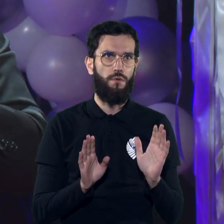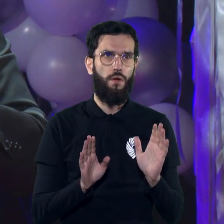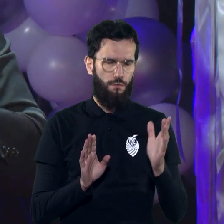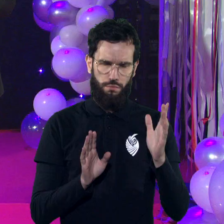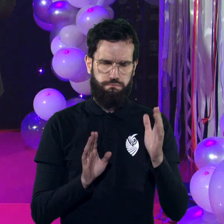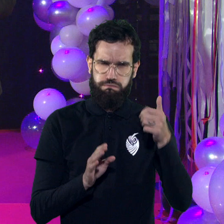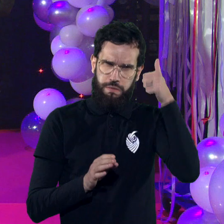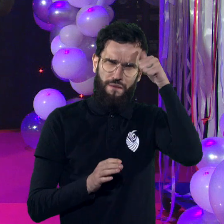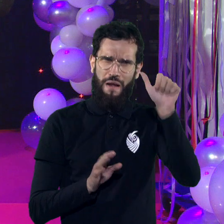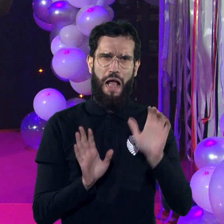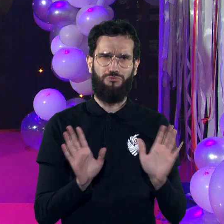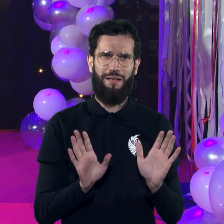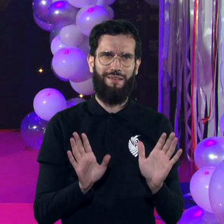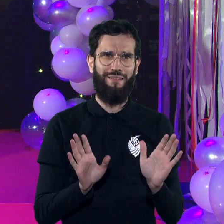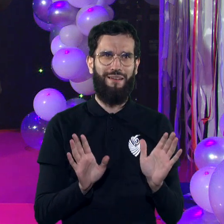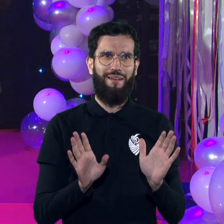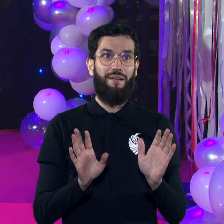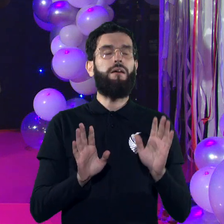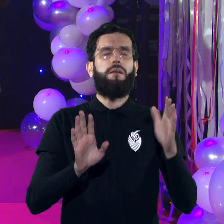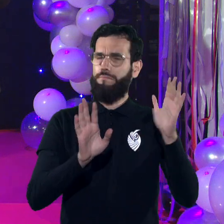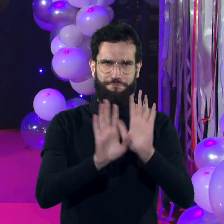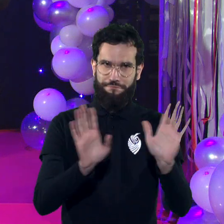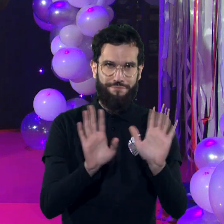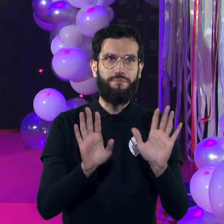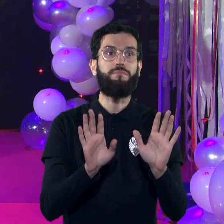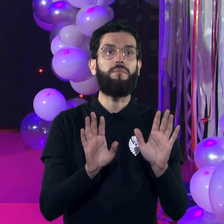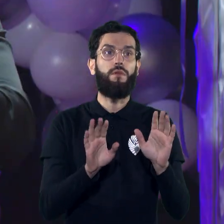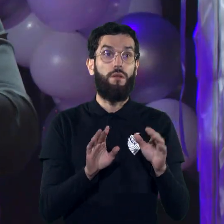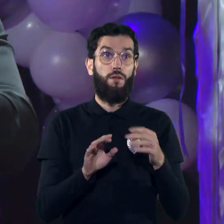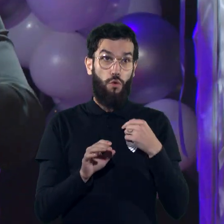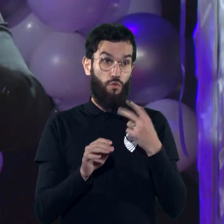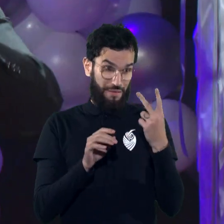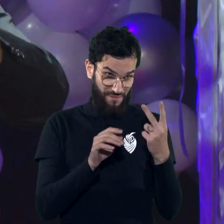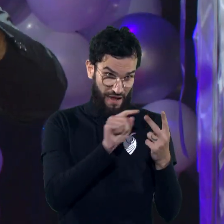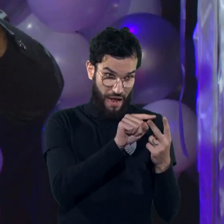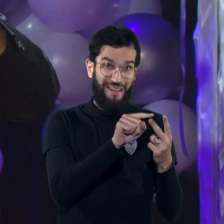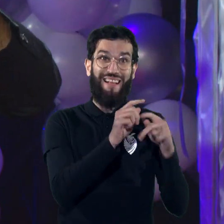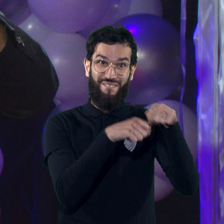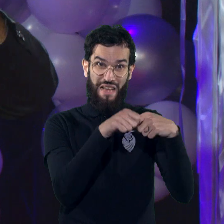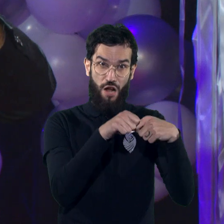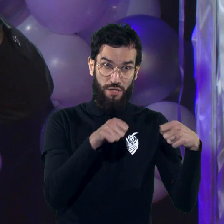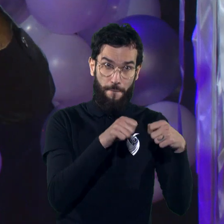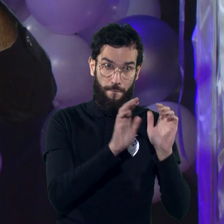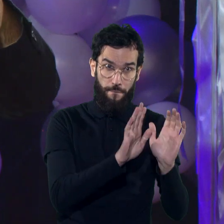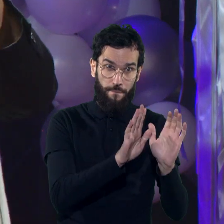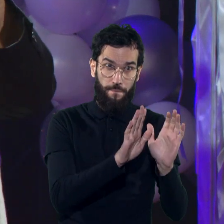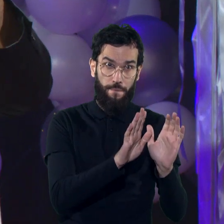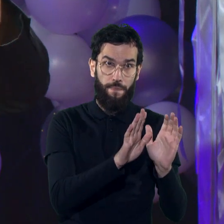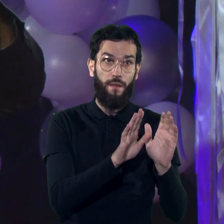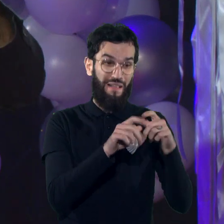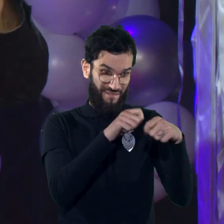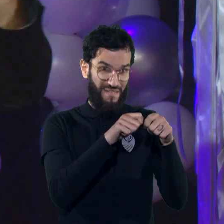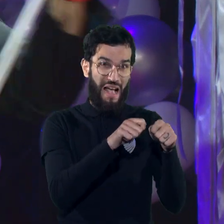To je už úplne divné. Aby sme to trochu uviedli na tú správnu mieru, ja tie dva konce takto zviažem. A